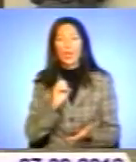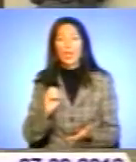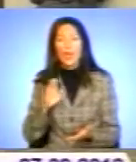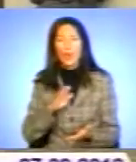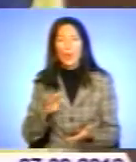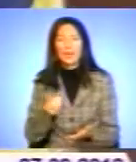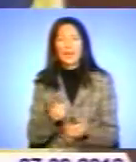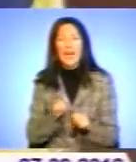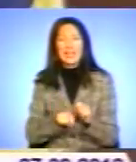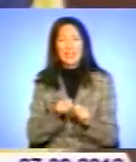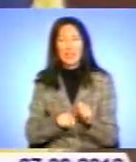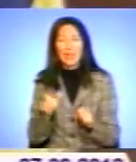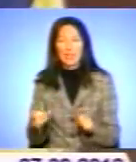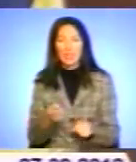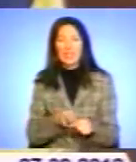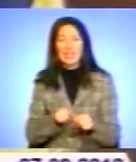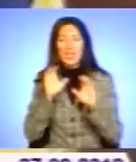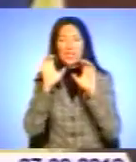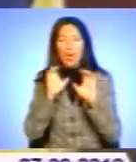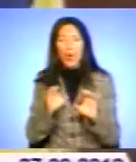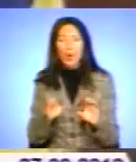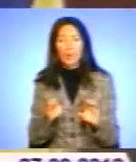експертів. І цей закон,